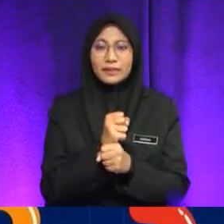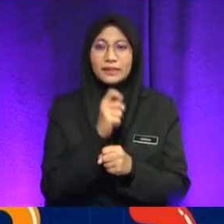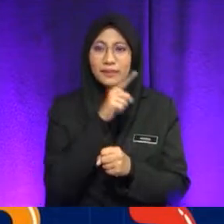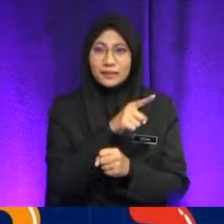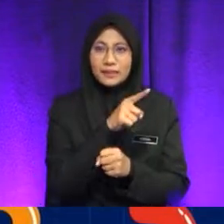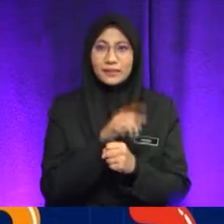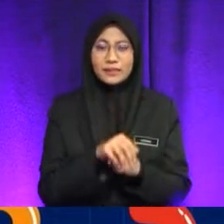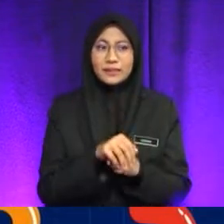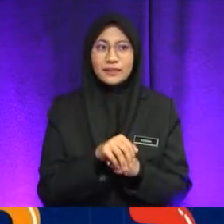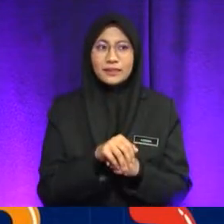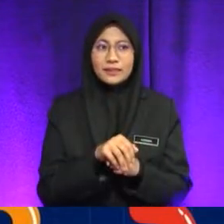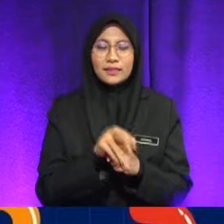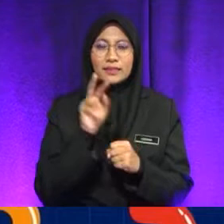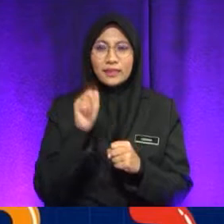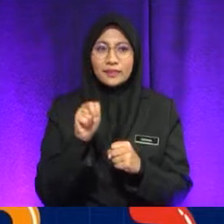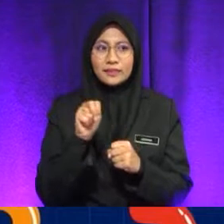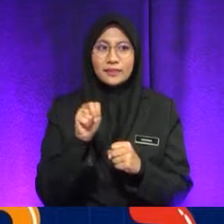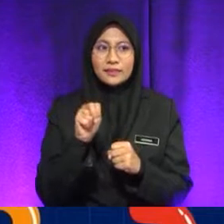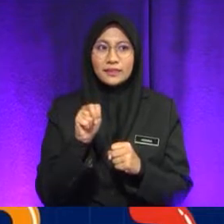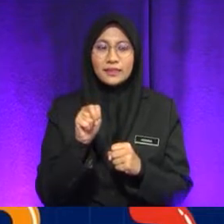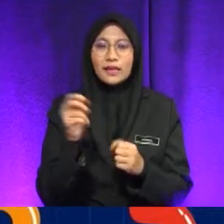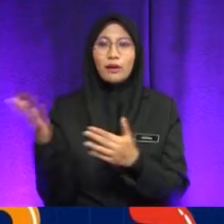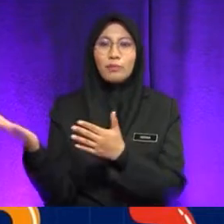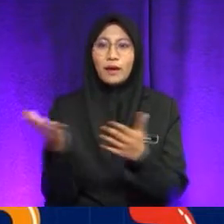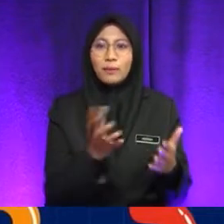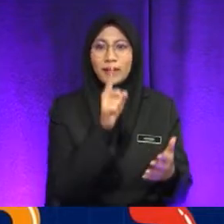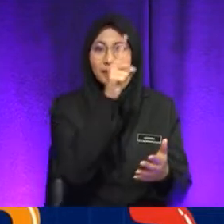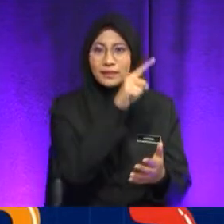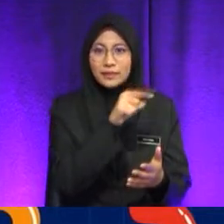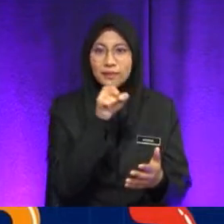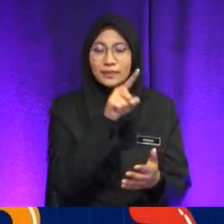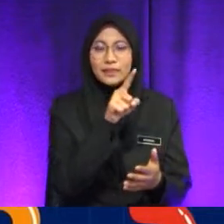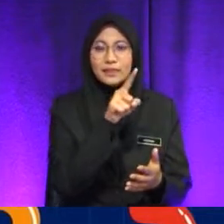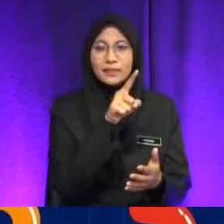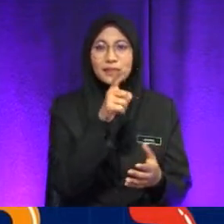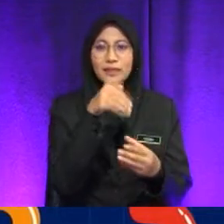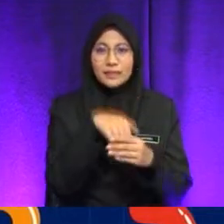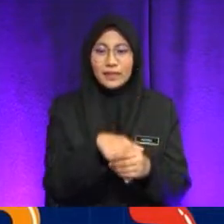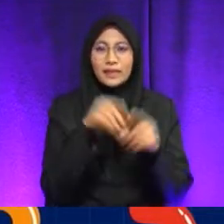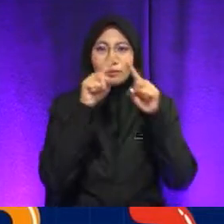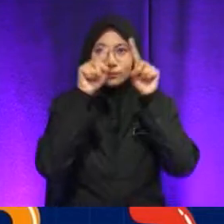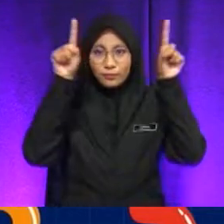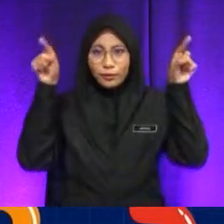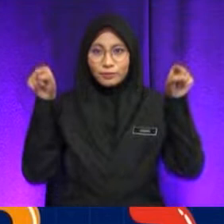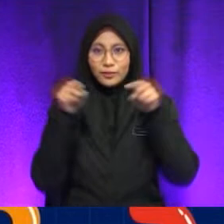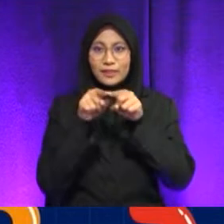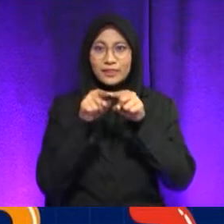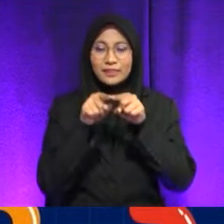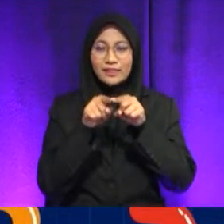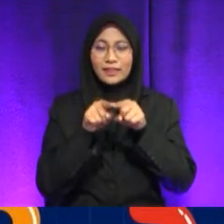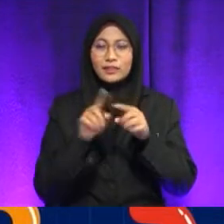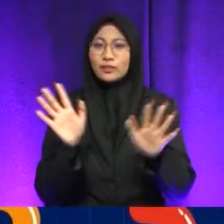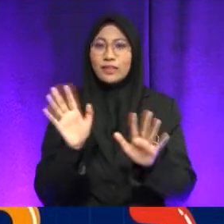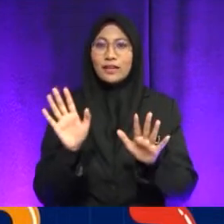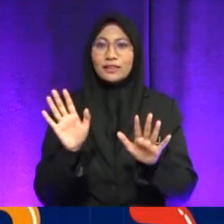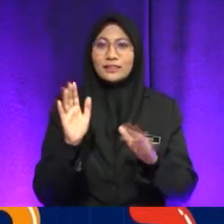nilai yang kita nak bawa dalam rumus hanyalah nilai ini dan nilai-nilai itu saja jadi kuranglah kita Bah kesalahan